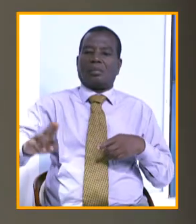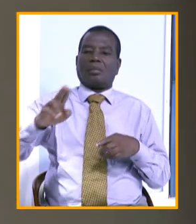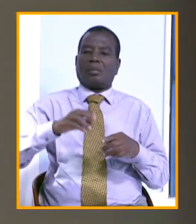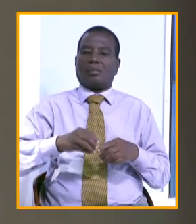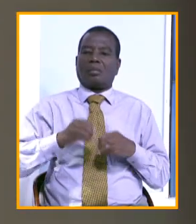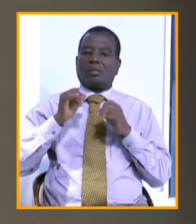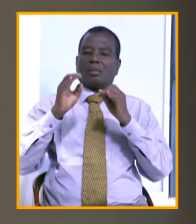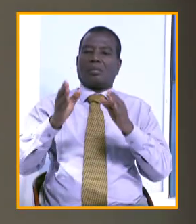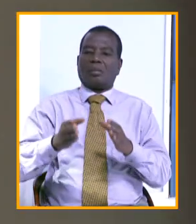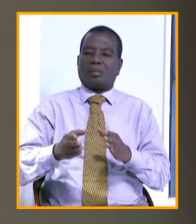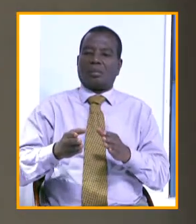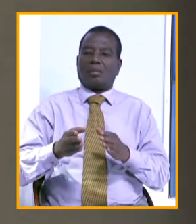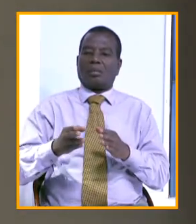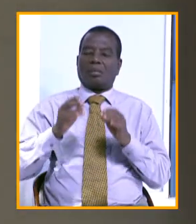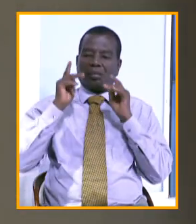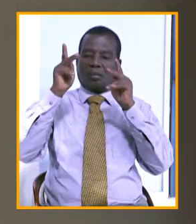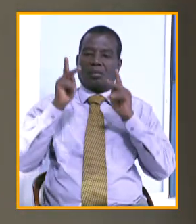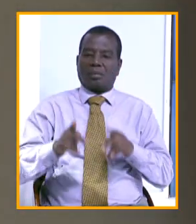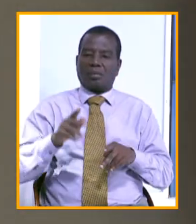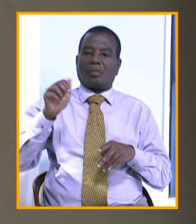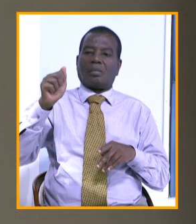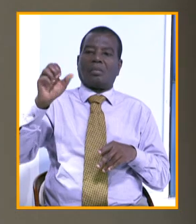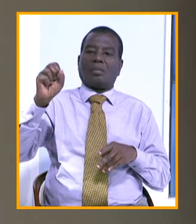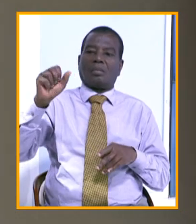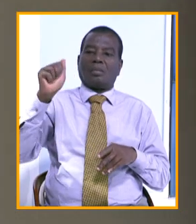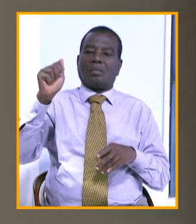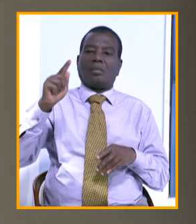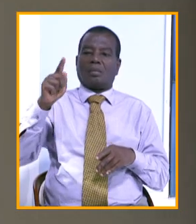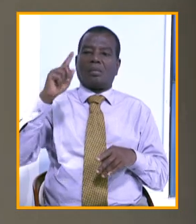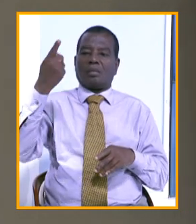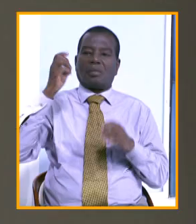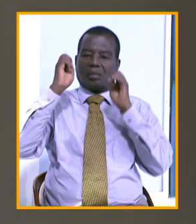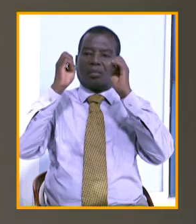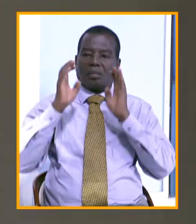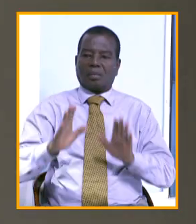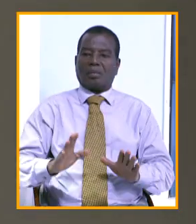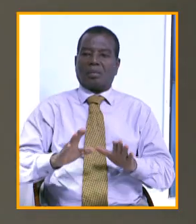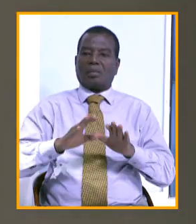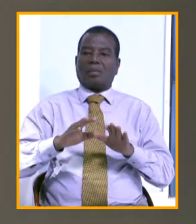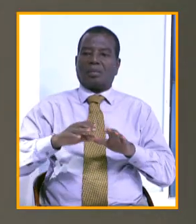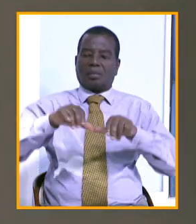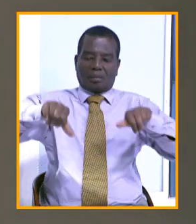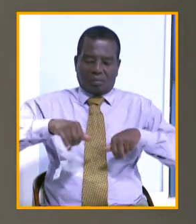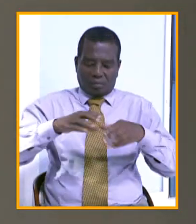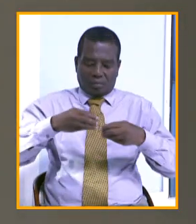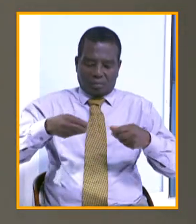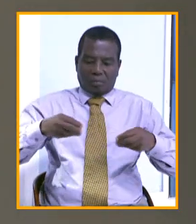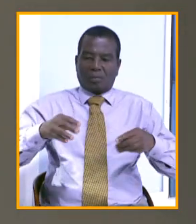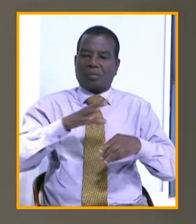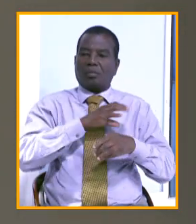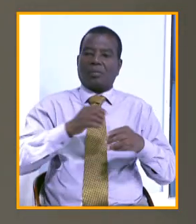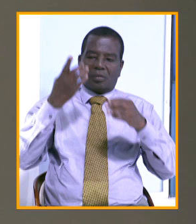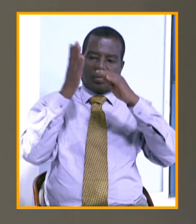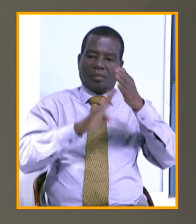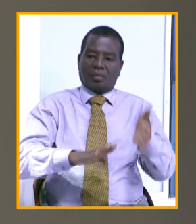au professeur Assa Ayemou, l'un des premiers enseignants de l'UFR des sciences de la terre et des ressources minières,